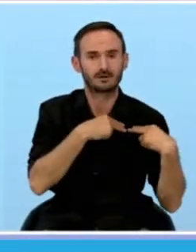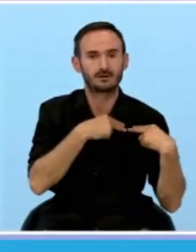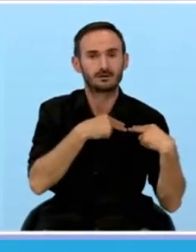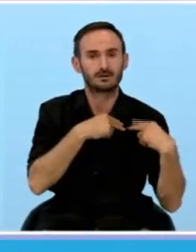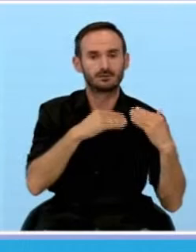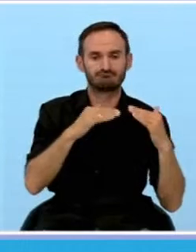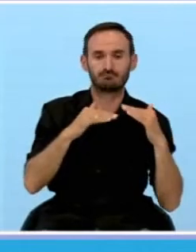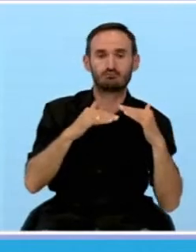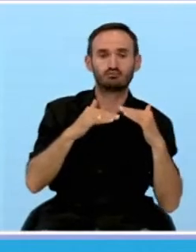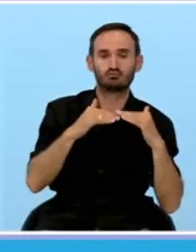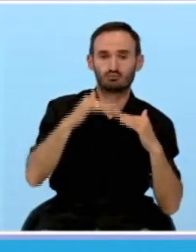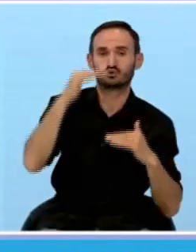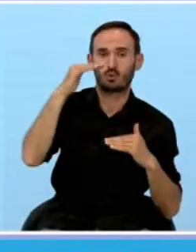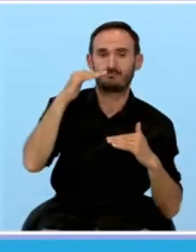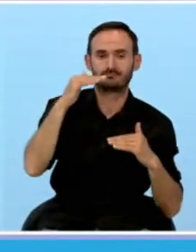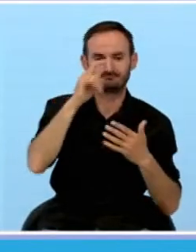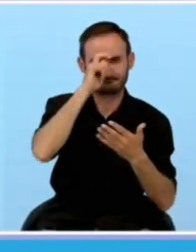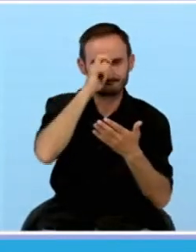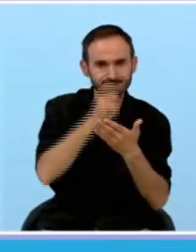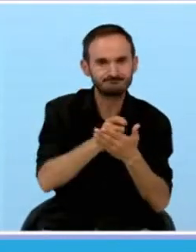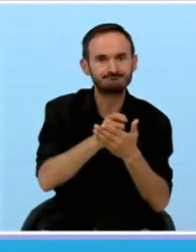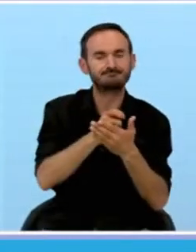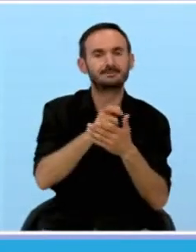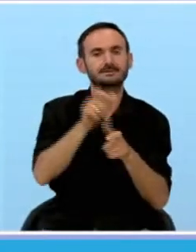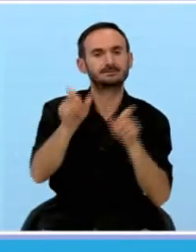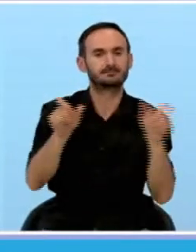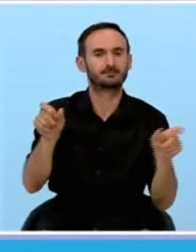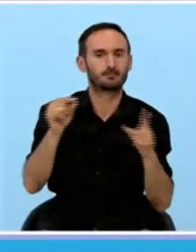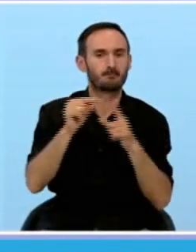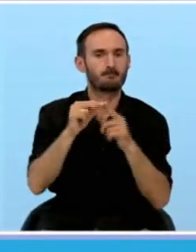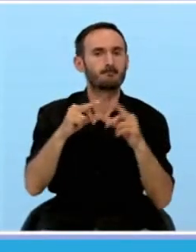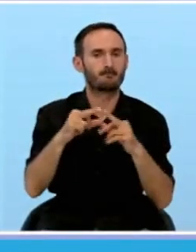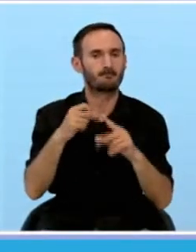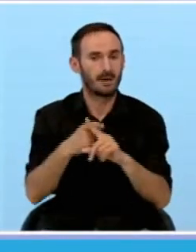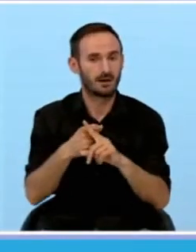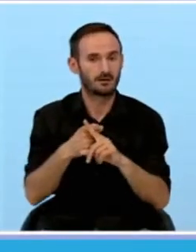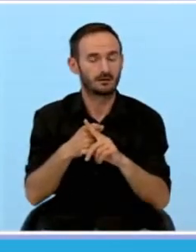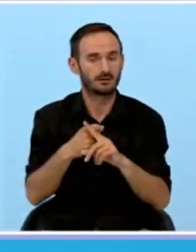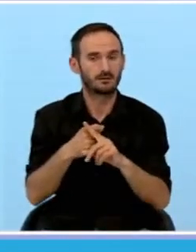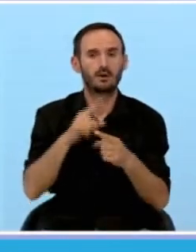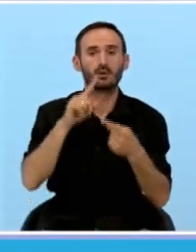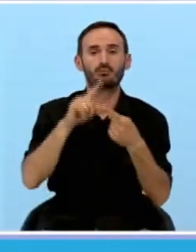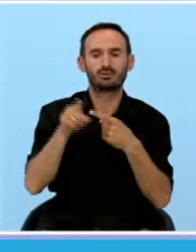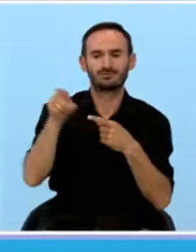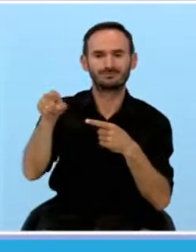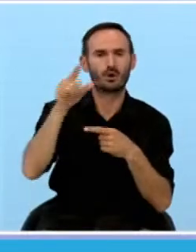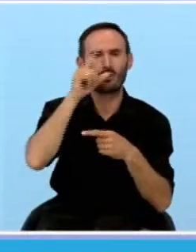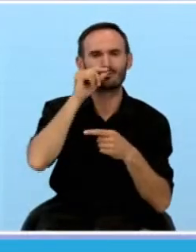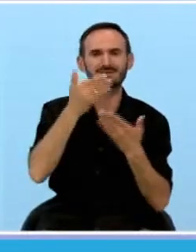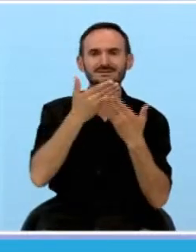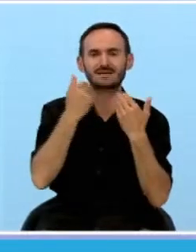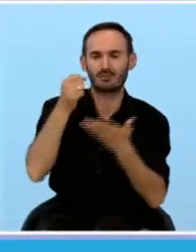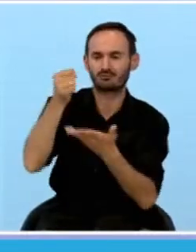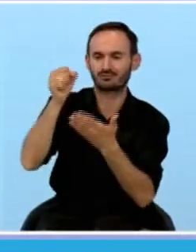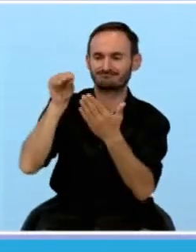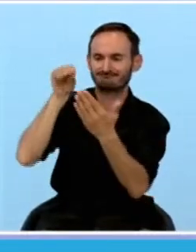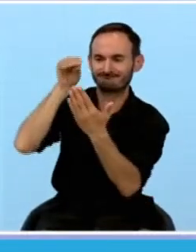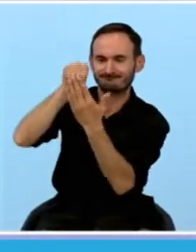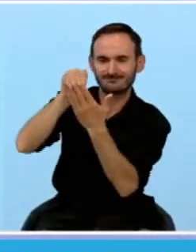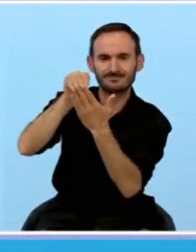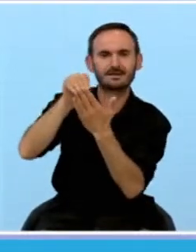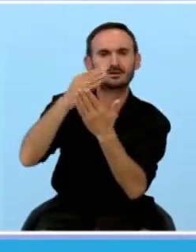në raport me respektimin e drejta persona me aftësi të kufizum, e nënën tjetër nuk kanë linja bugjetore të veçanta, ose nuk ndajnë